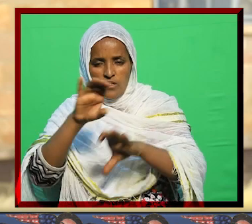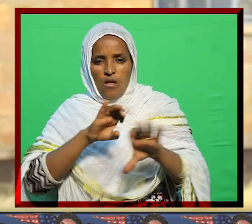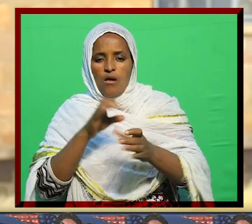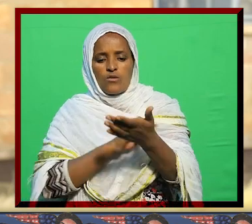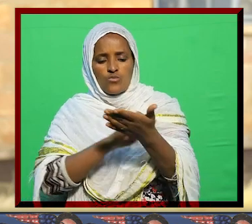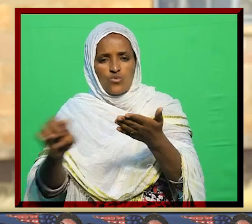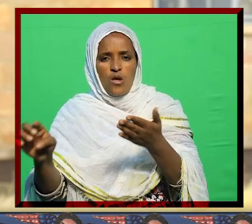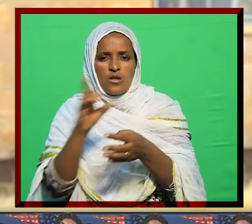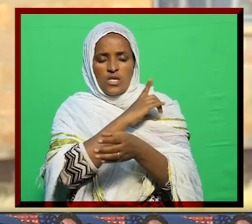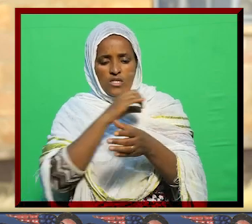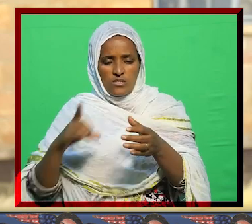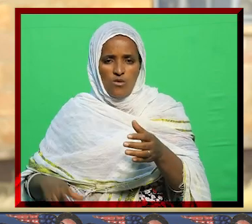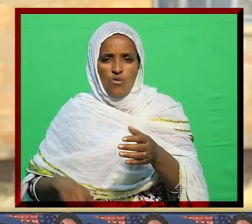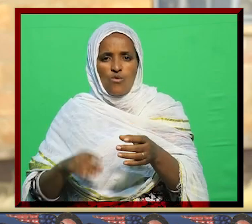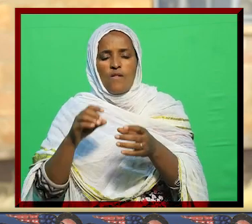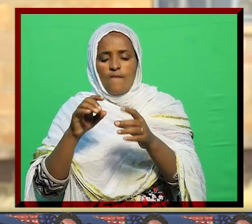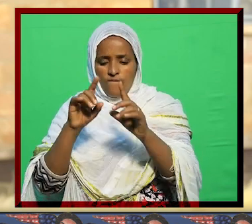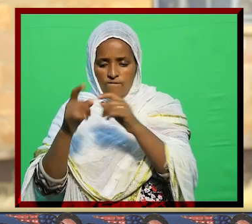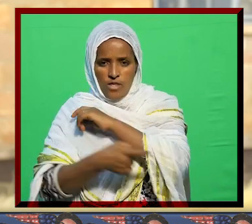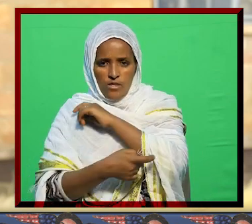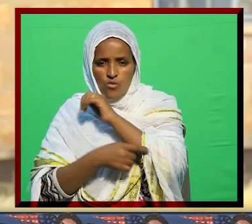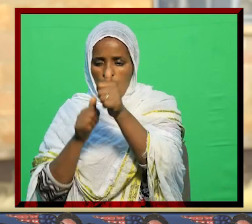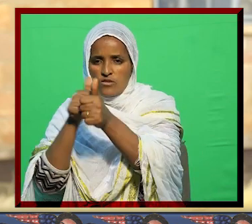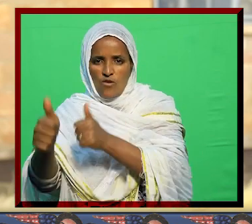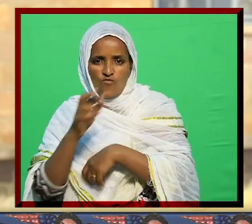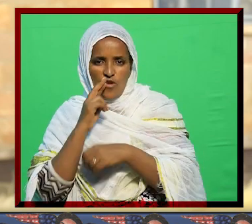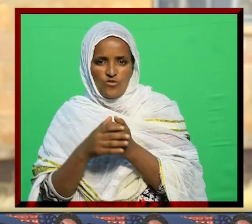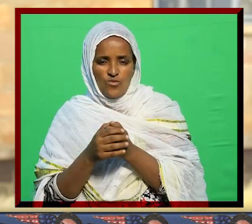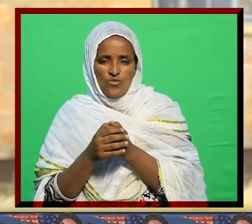ለምንምድ እናደርግባቸዋለን። እንዴው ቅዱሳን ክርስቲናውን